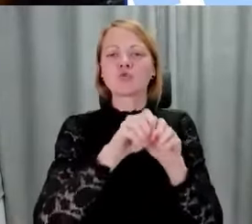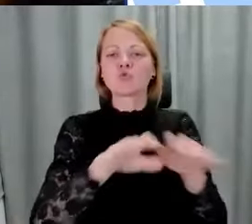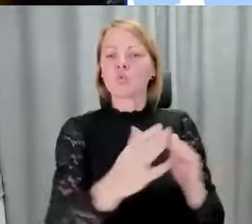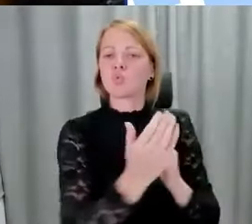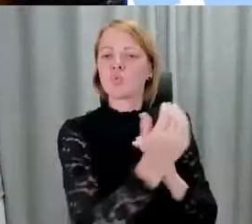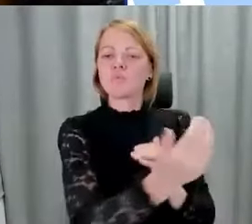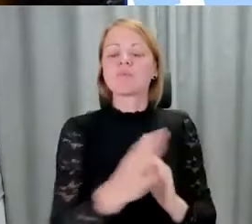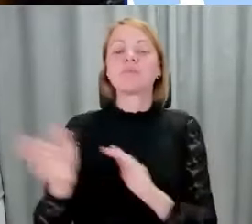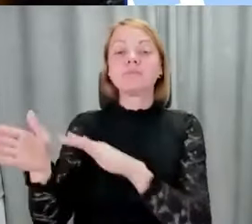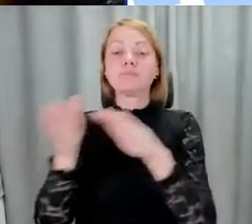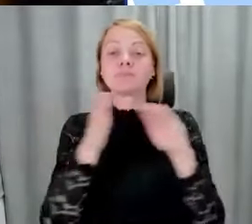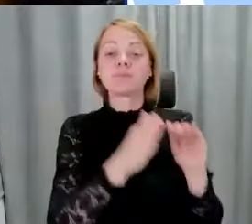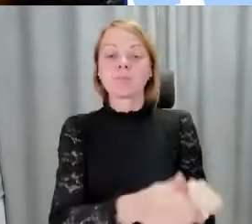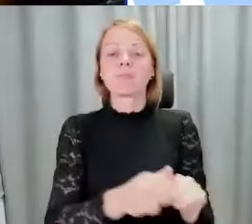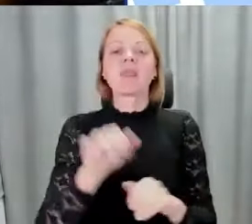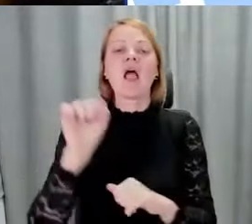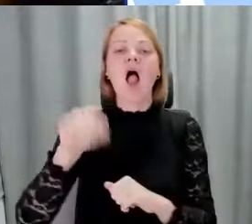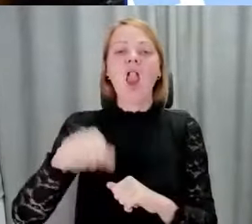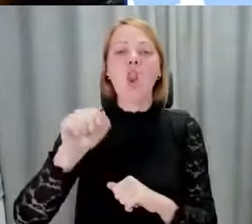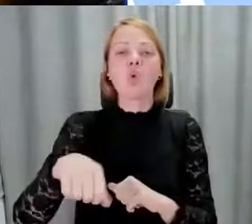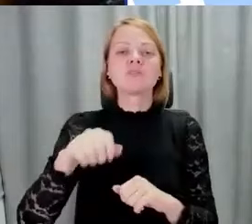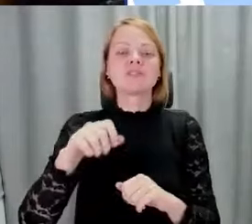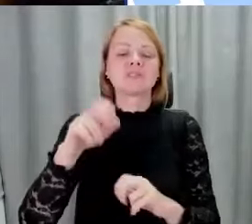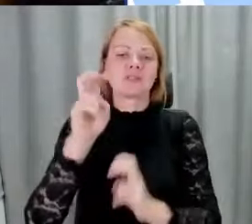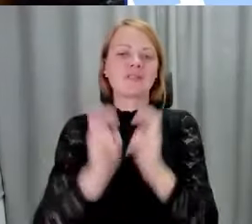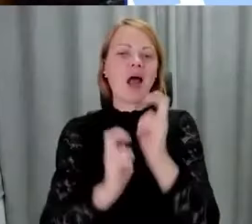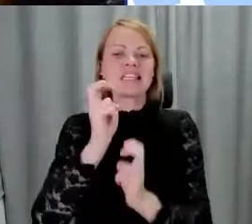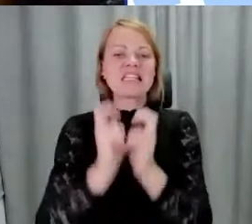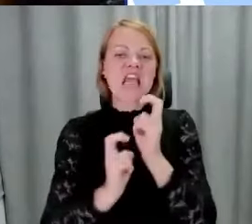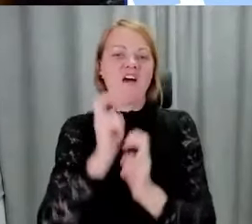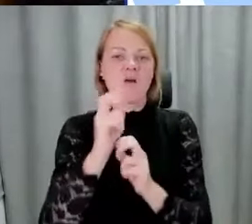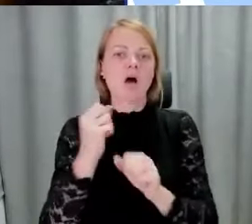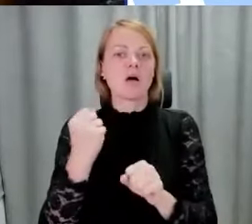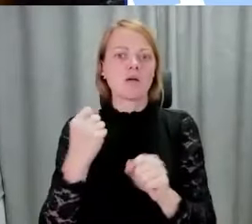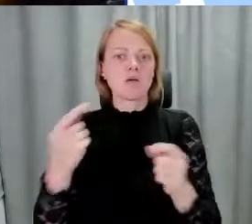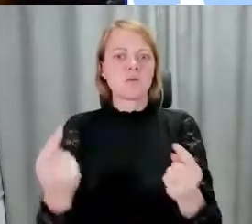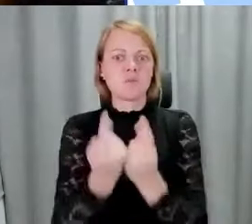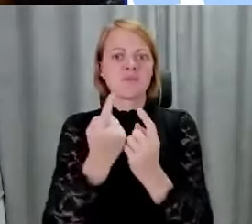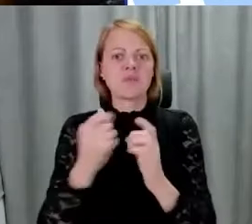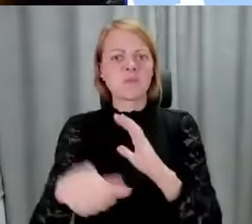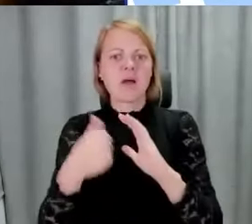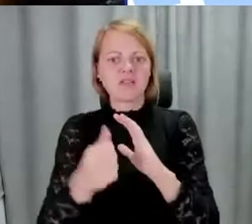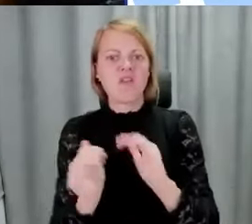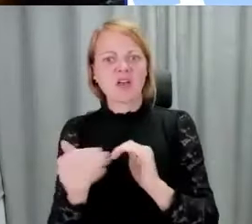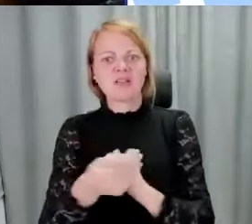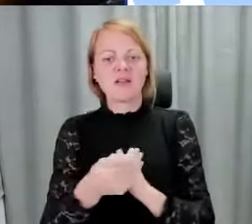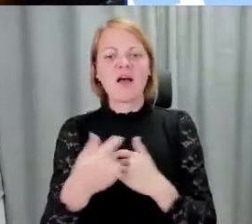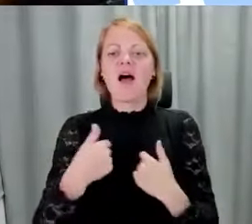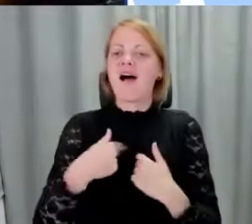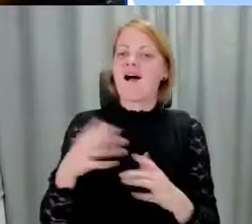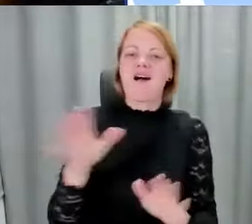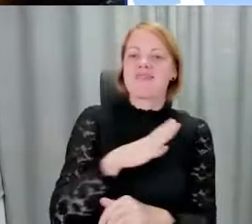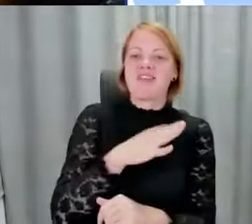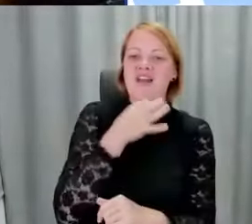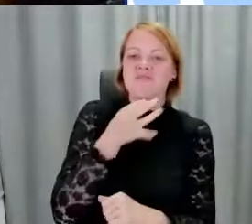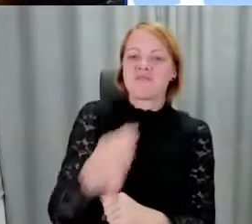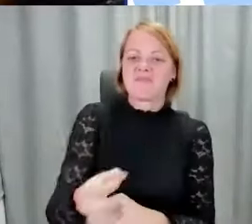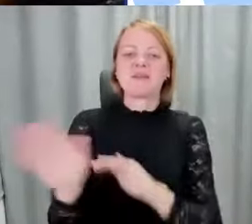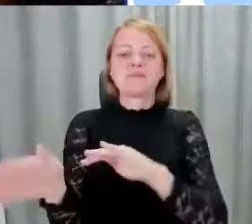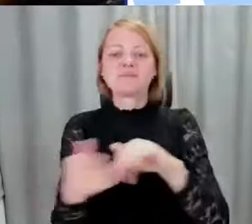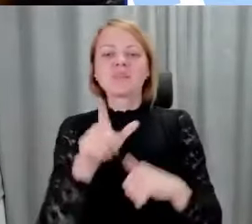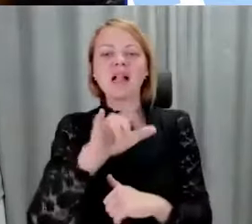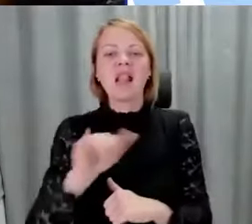Aldaris alus darītava ir derīga kā patversme? Es jums nevarēšu atbildēt uz šo jautājumu. Labi. Vai līgatnē